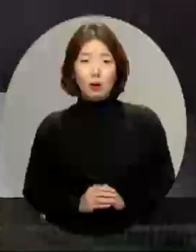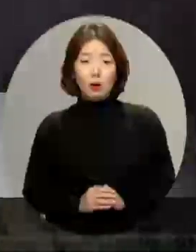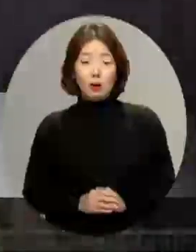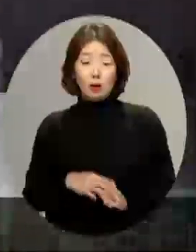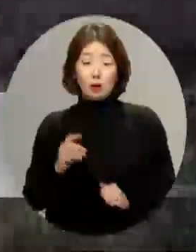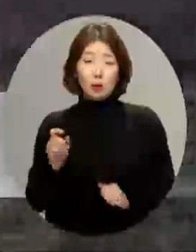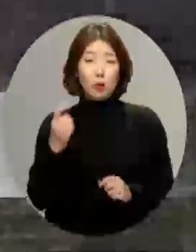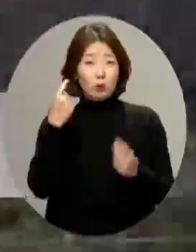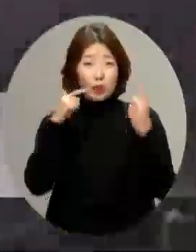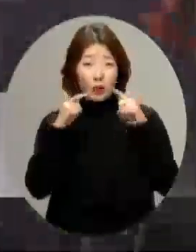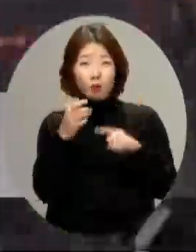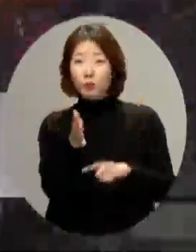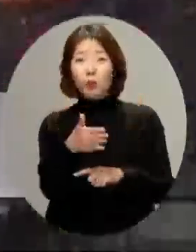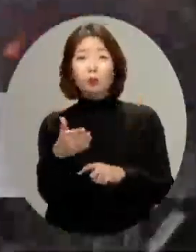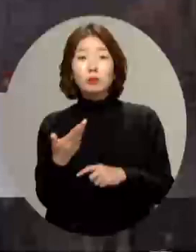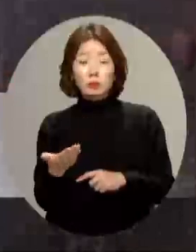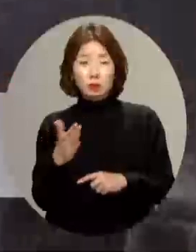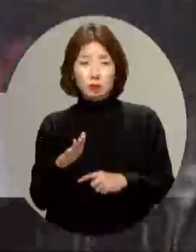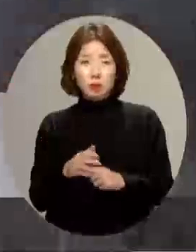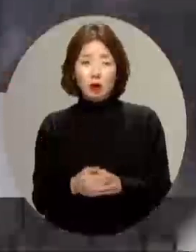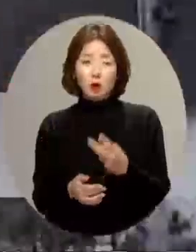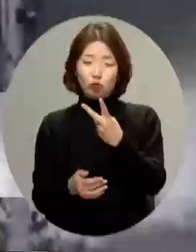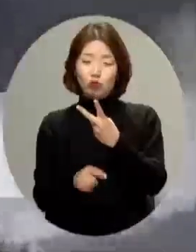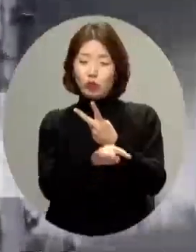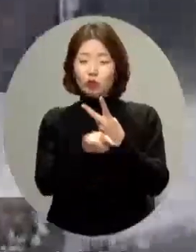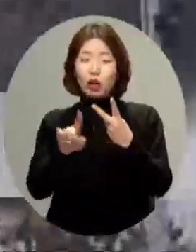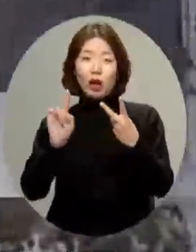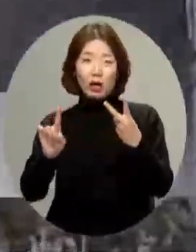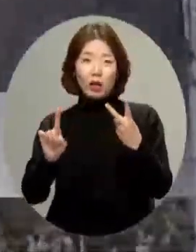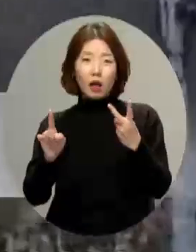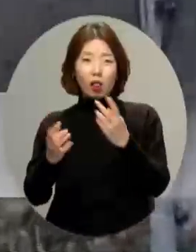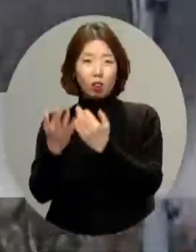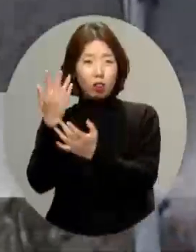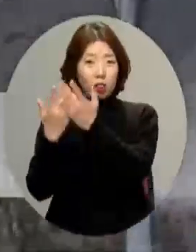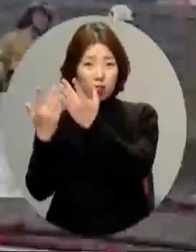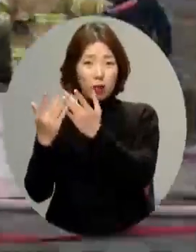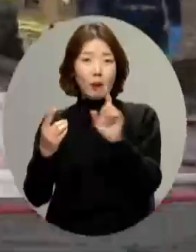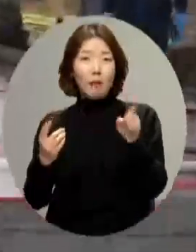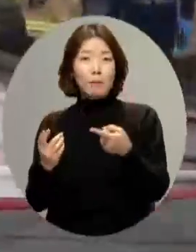이 불로 다친 사람은 없지만 공장 두 개 동 가운데 한 동이 불에 타